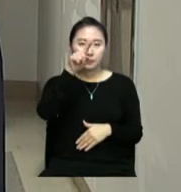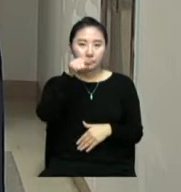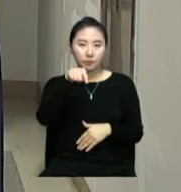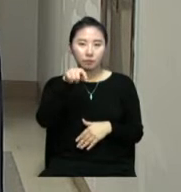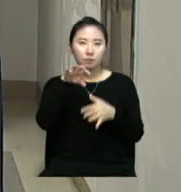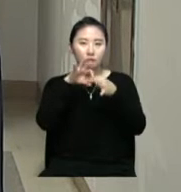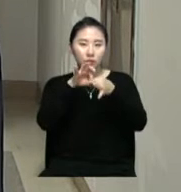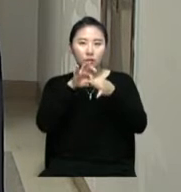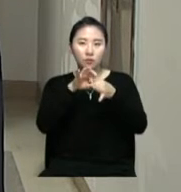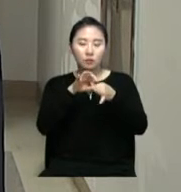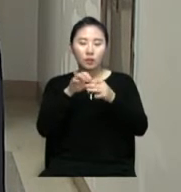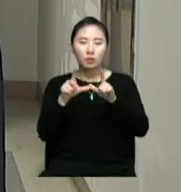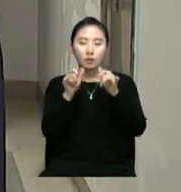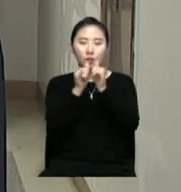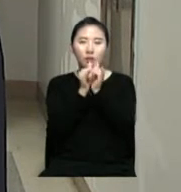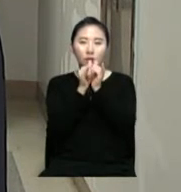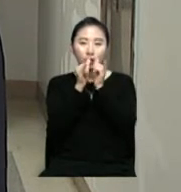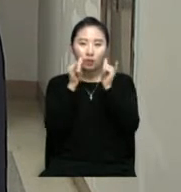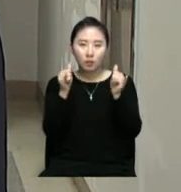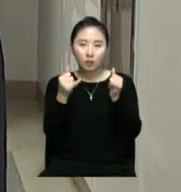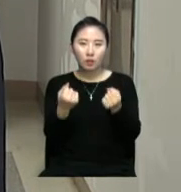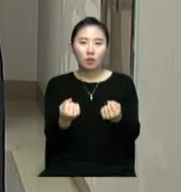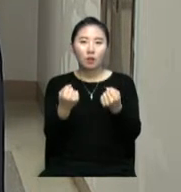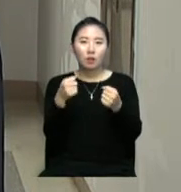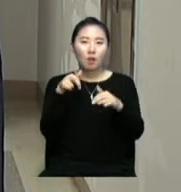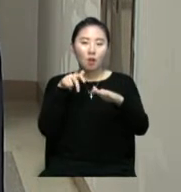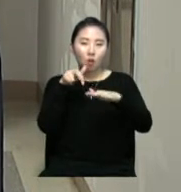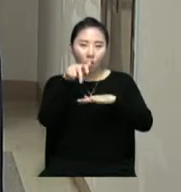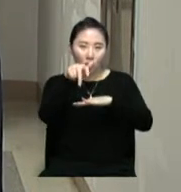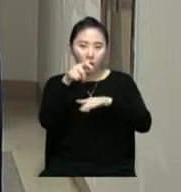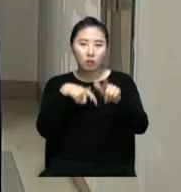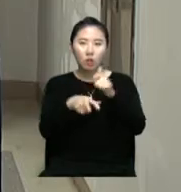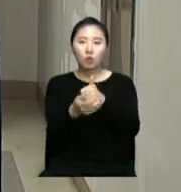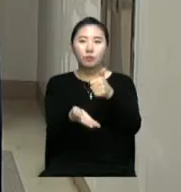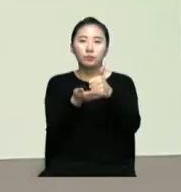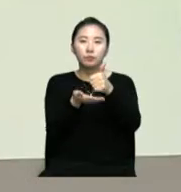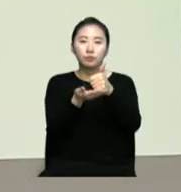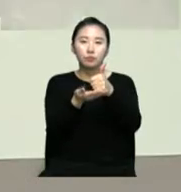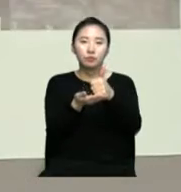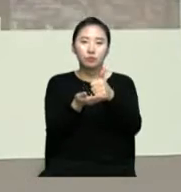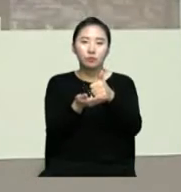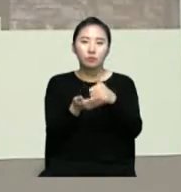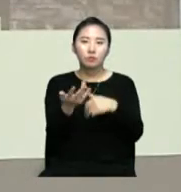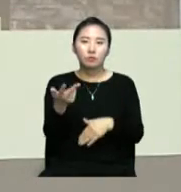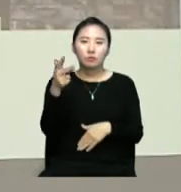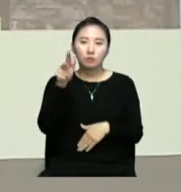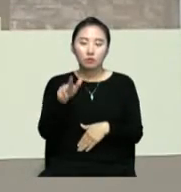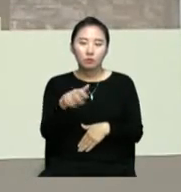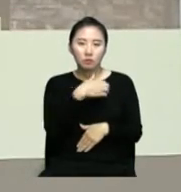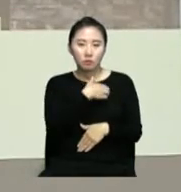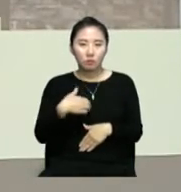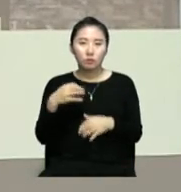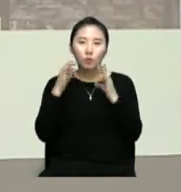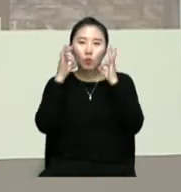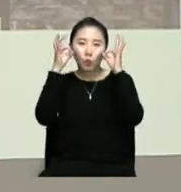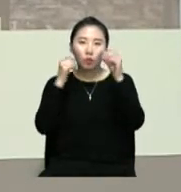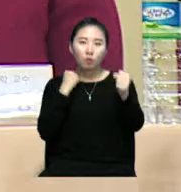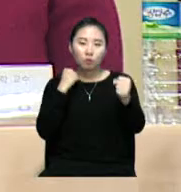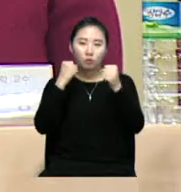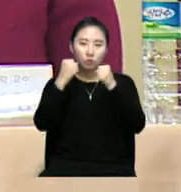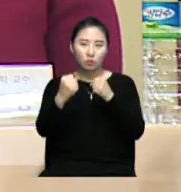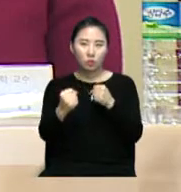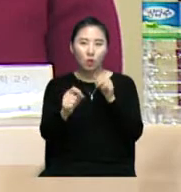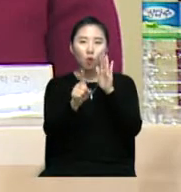통해서 시민들에게 걷기, 계단 걷기를 더 권장하고 있습니다. 하지만 구의 이런 노력에도